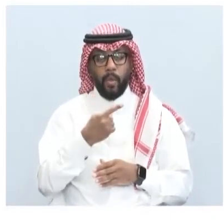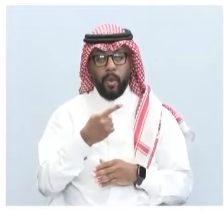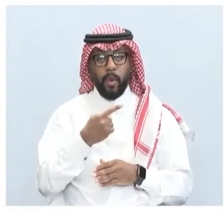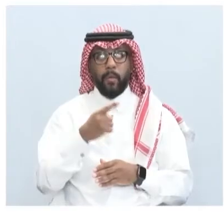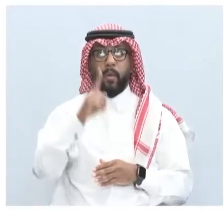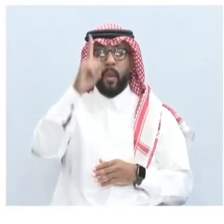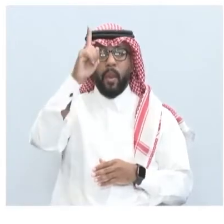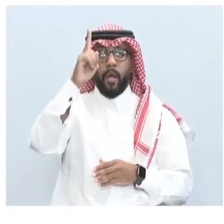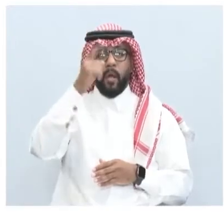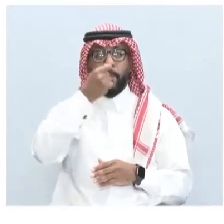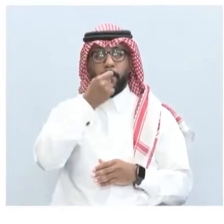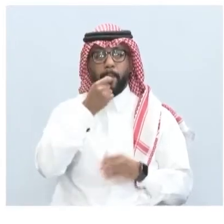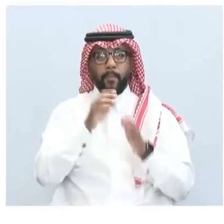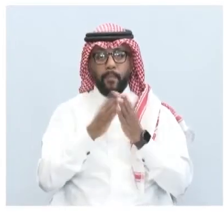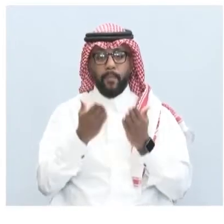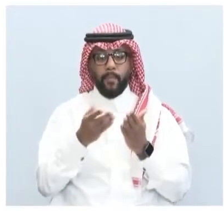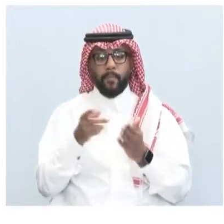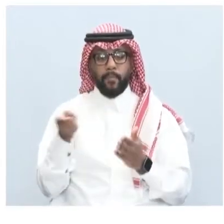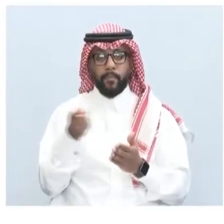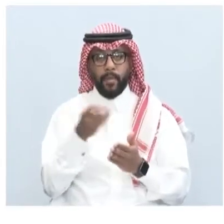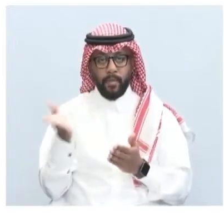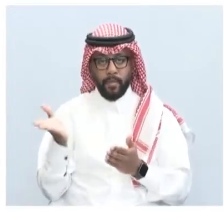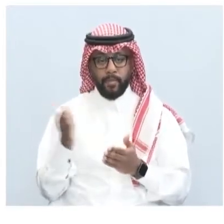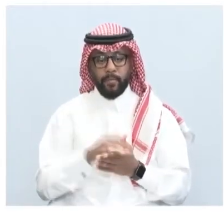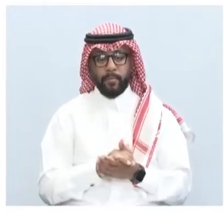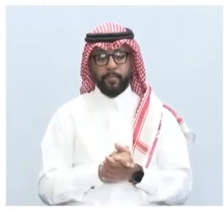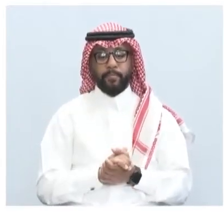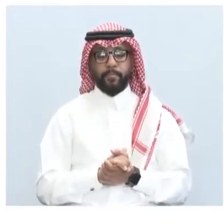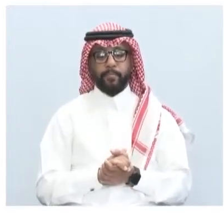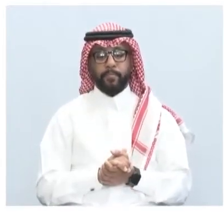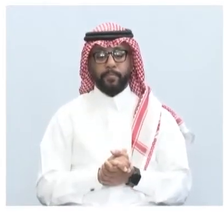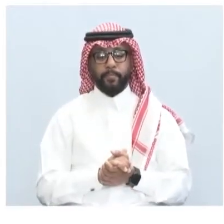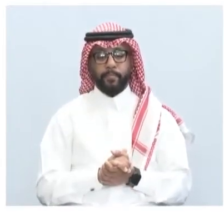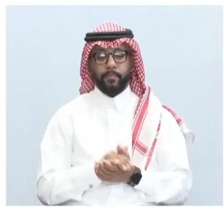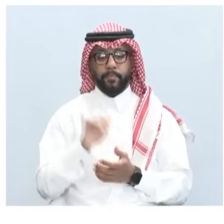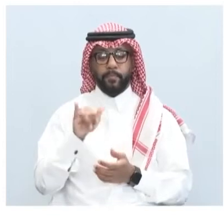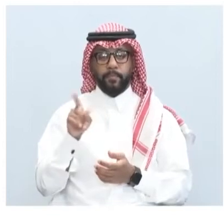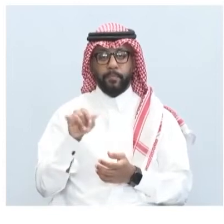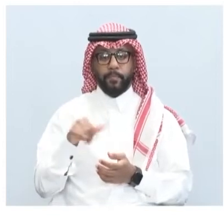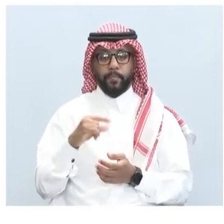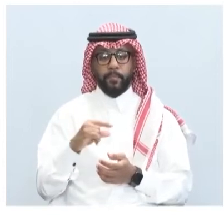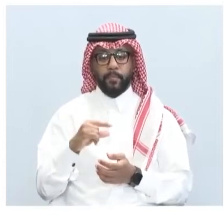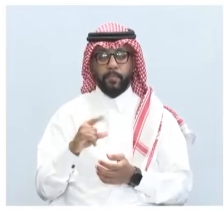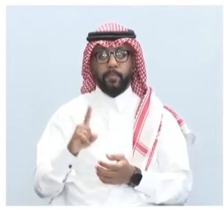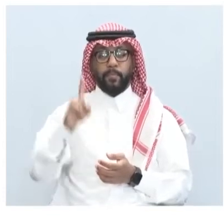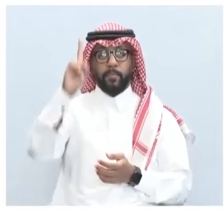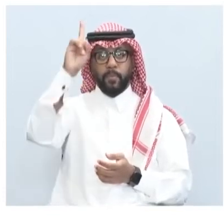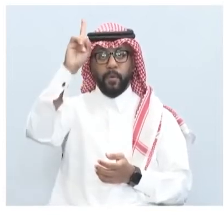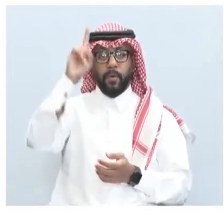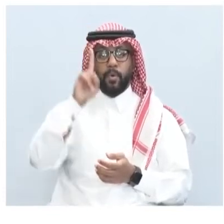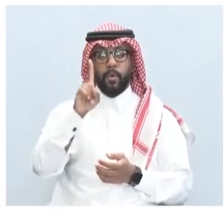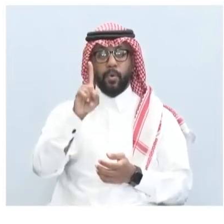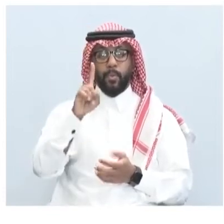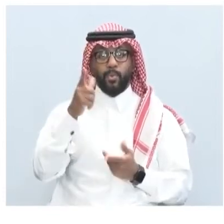وتعالى اعوذ بالله من الشيطان الرجيم يريد الله بكم اليسر